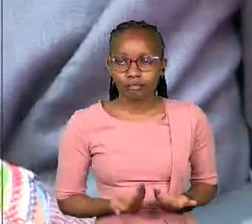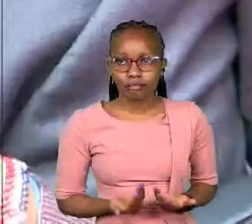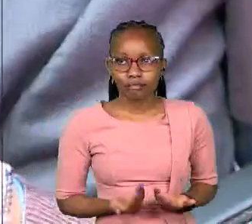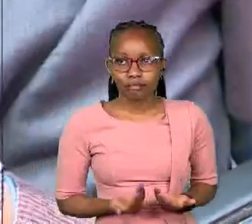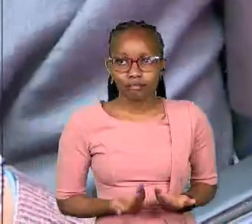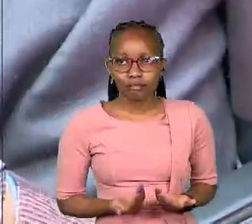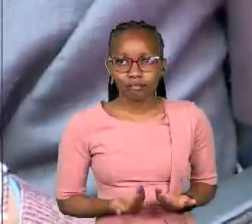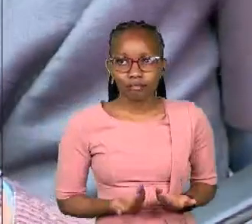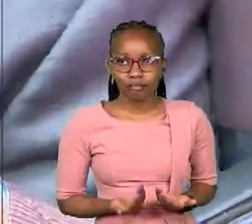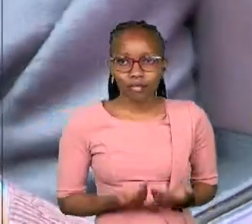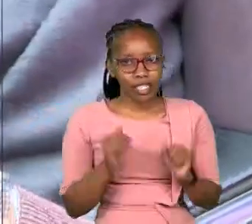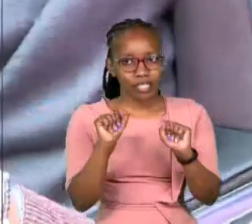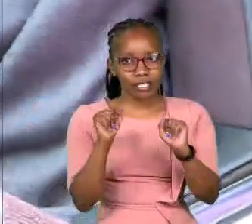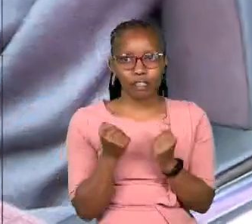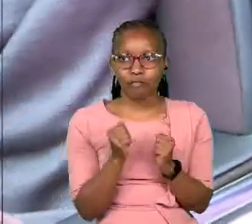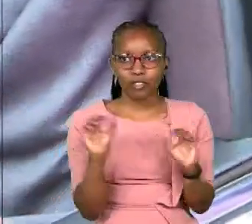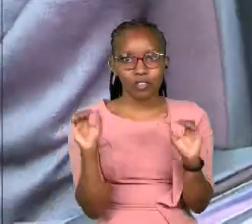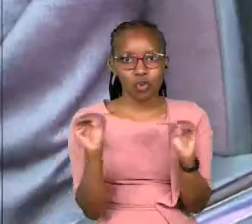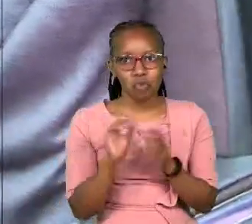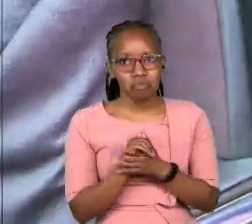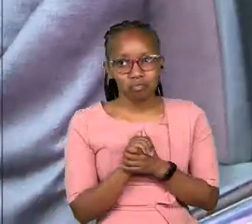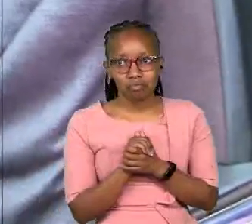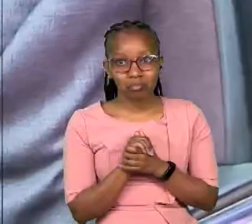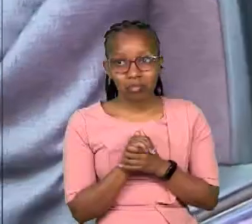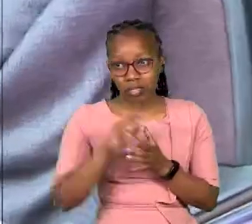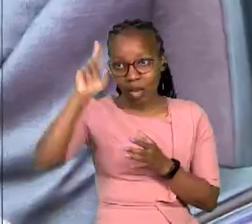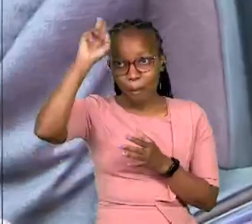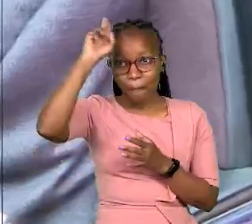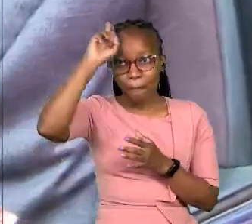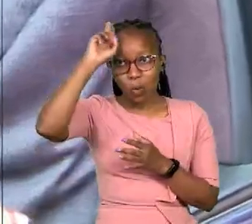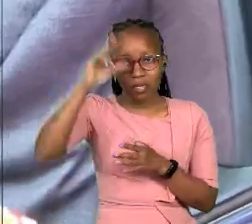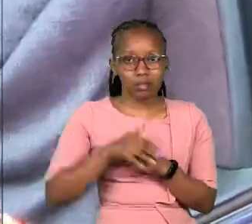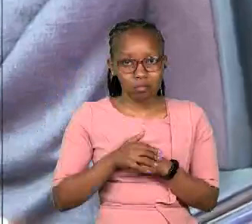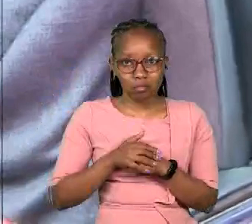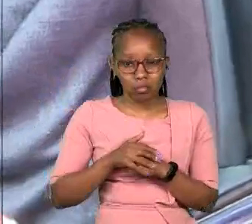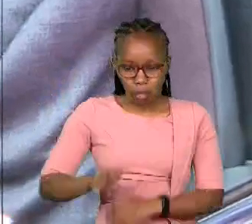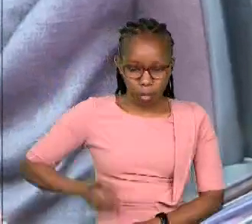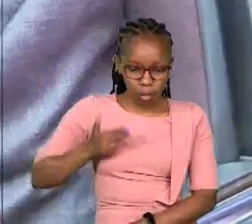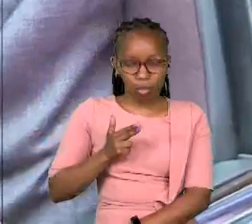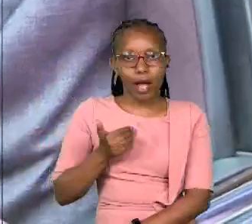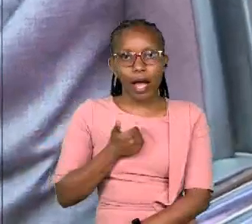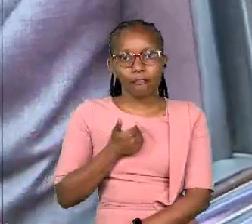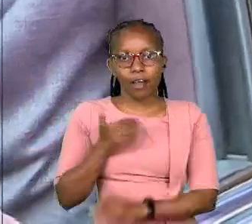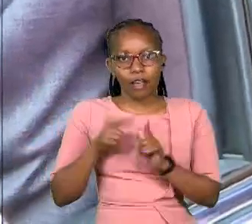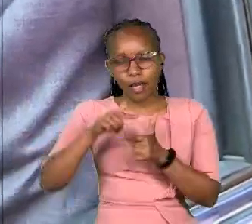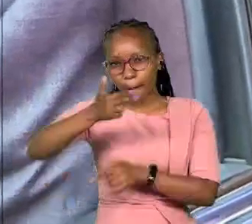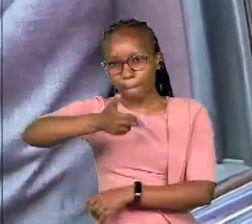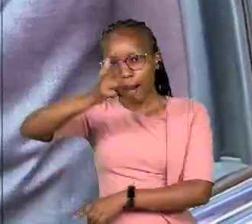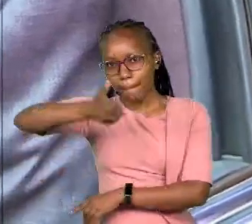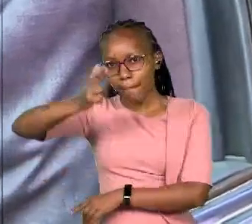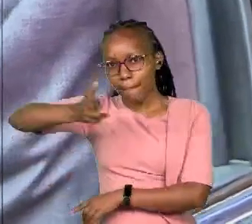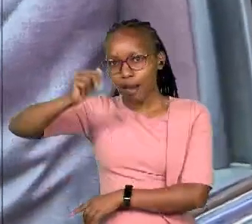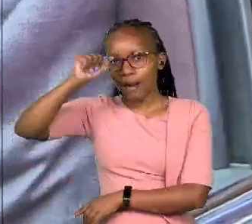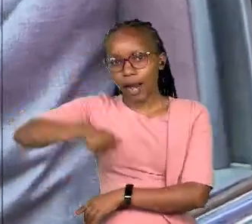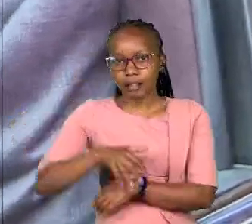kwamba they are not safe anymore. Kama unaona polisi anatembea na bunduki na anaweza kupika mtu risasi ikiolela,